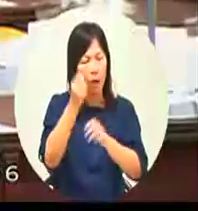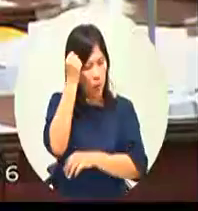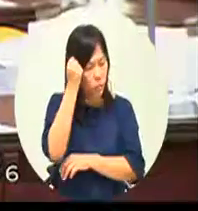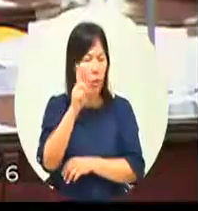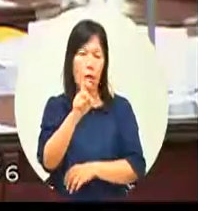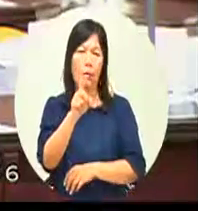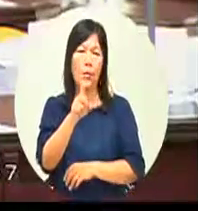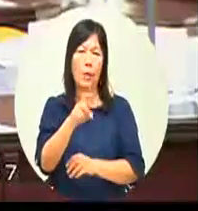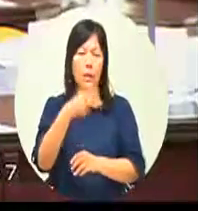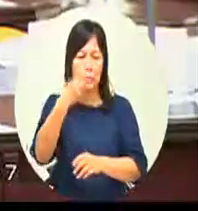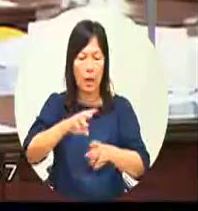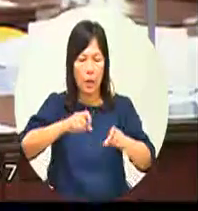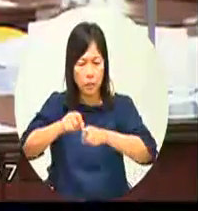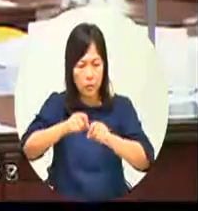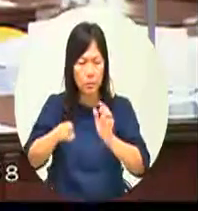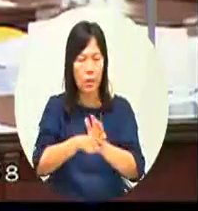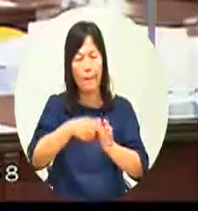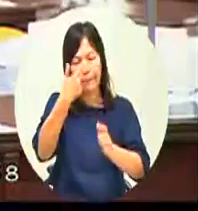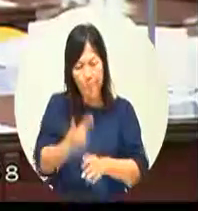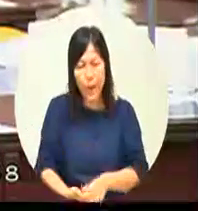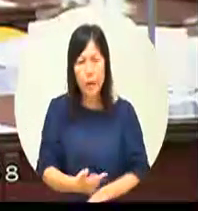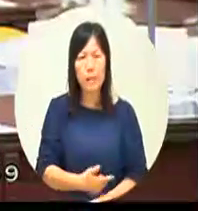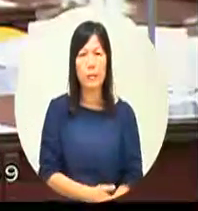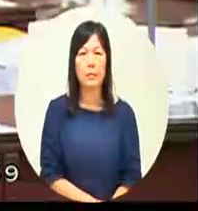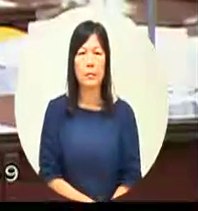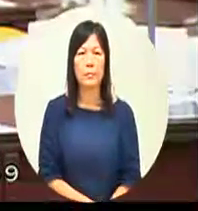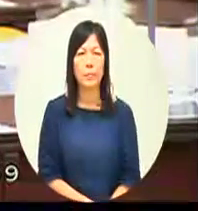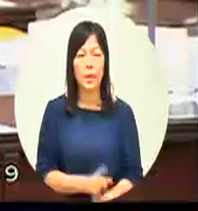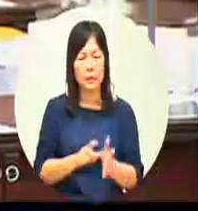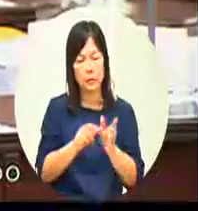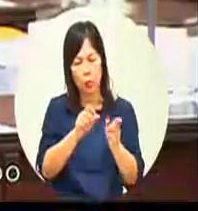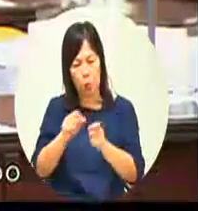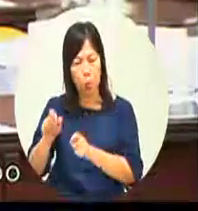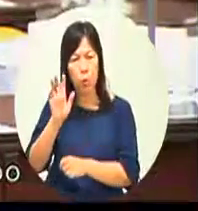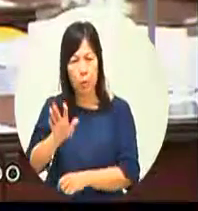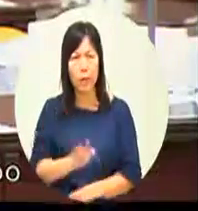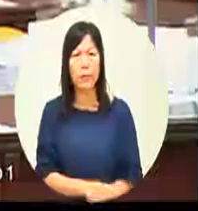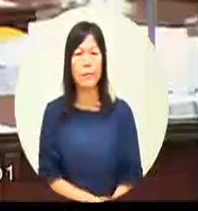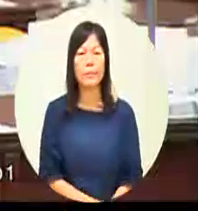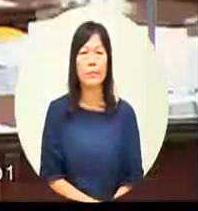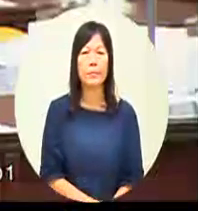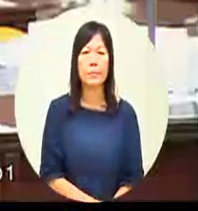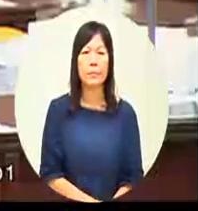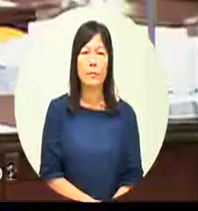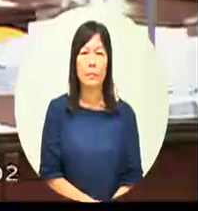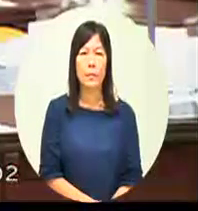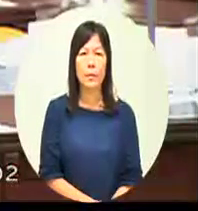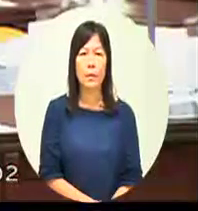你搁来规划啊，还不积极啊？先都拖长命嘛。啊，所以咧，就是讲，